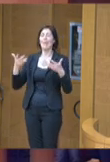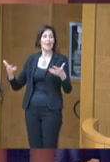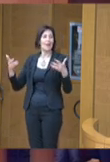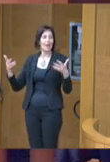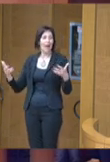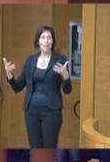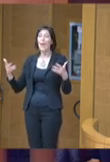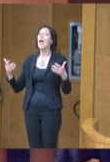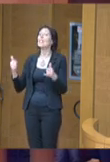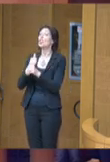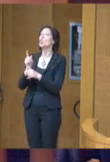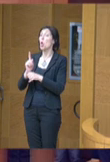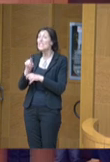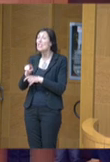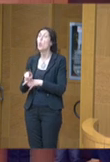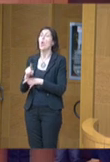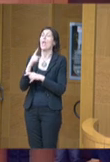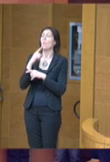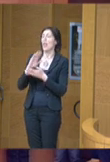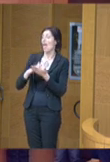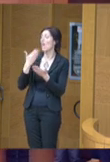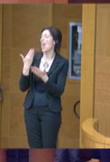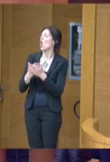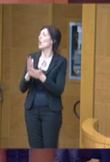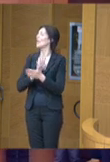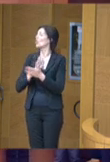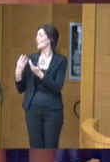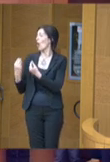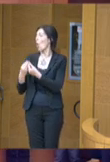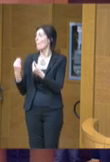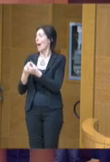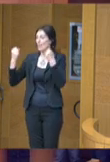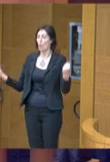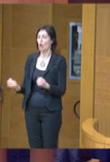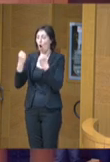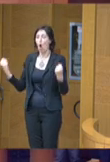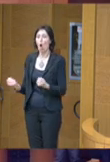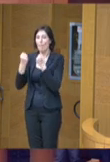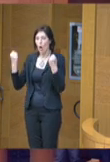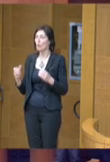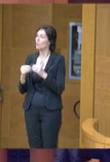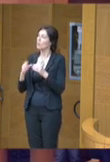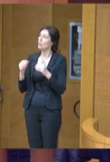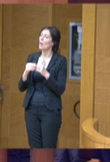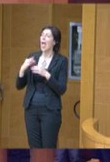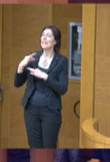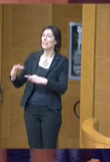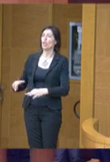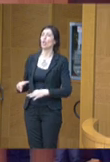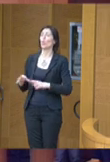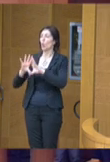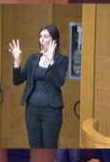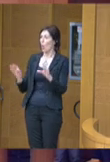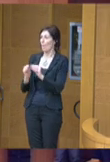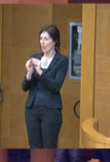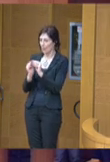l'insostituibile valore della risorsa compagni, promosso e realizzato dall'Istituto Scolastico Comprensivo